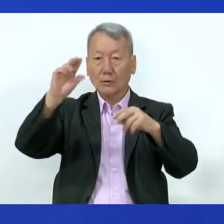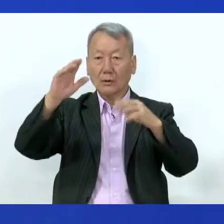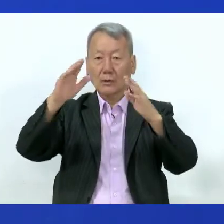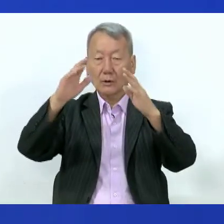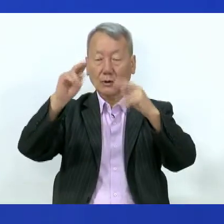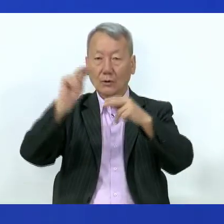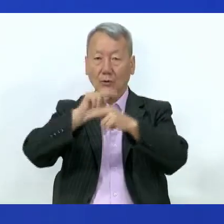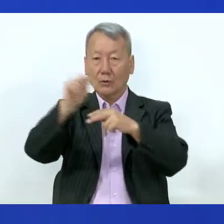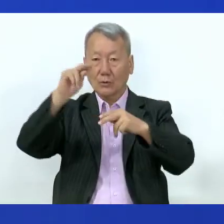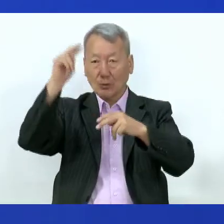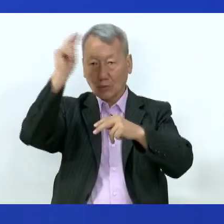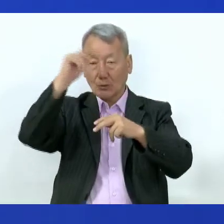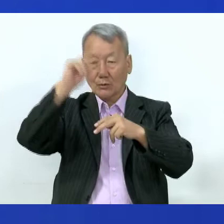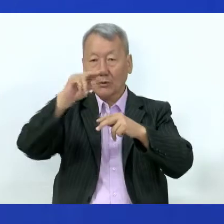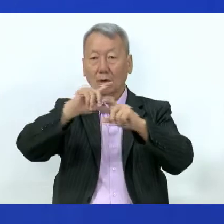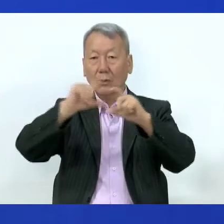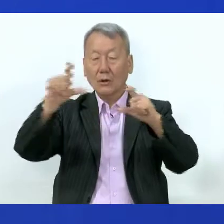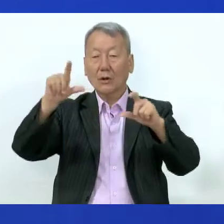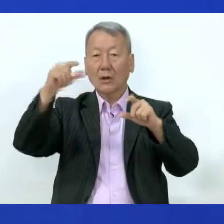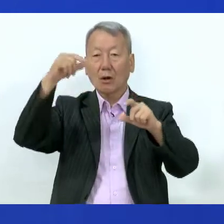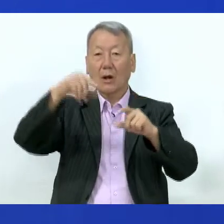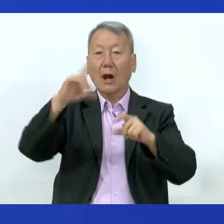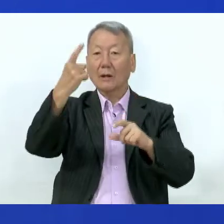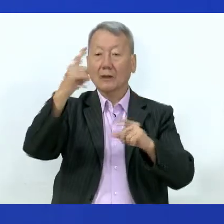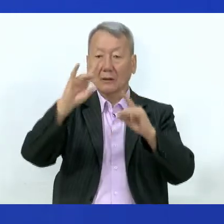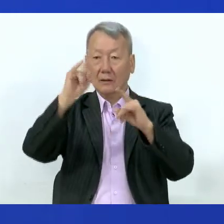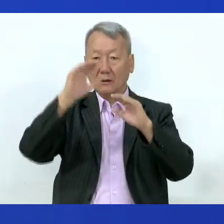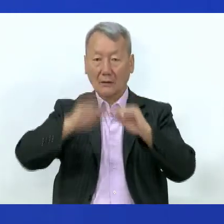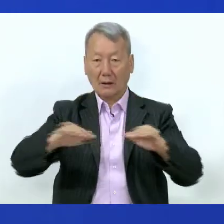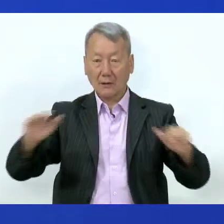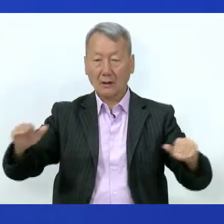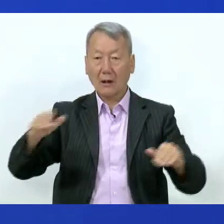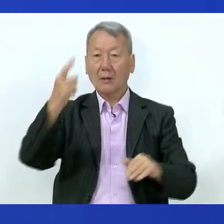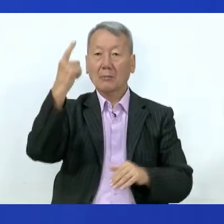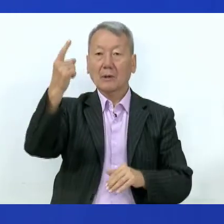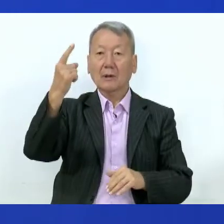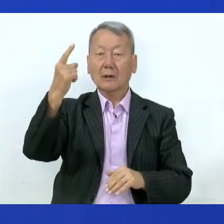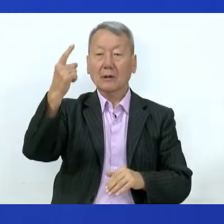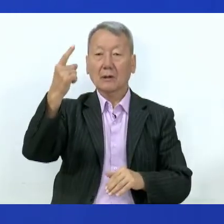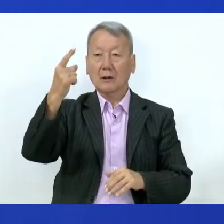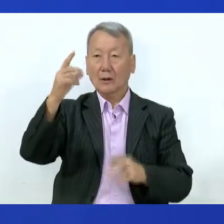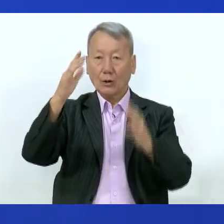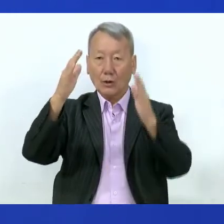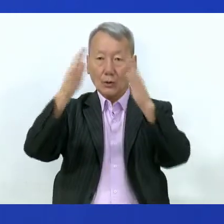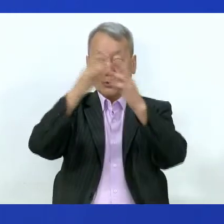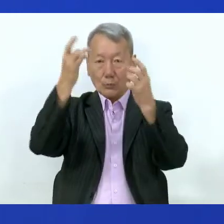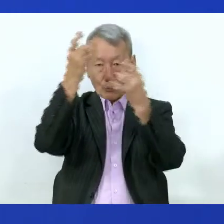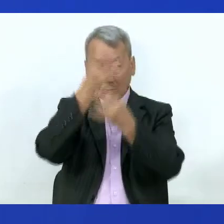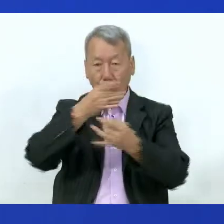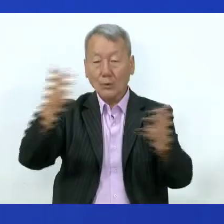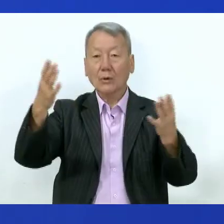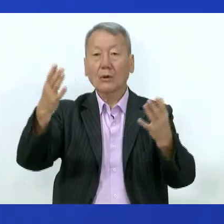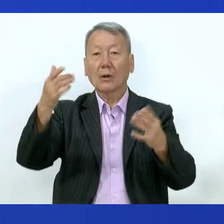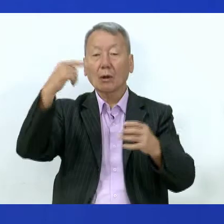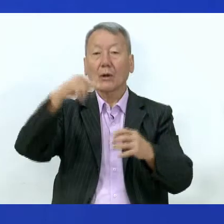Құрыб Құрылымен бүткөріліз әбектейін бүйін құрыл Жабар, Құрылый жылып